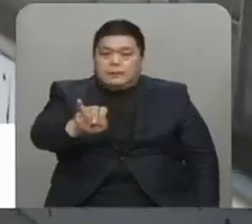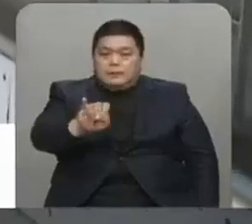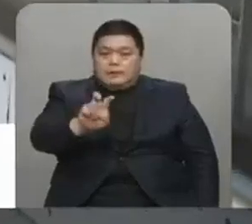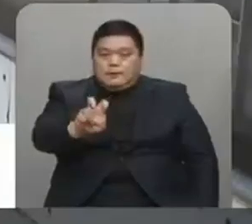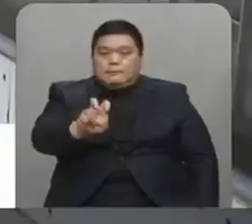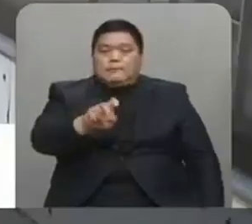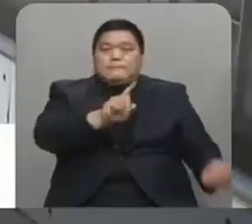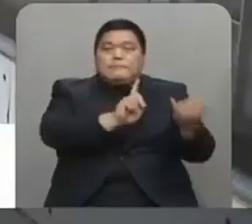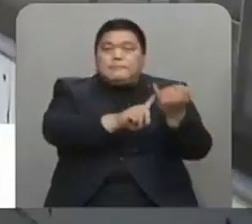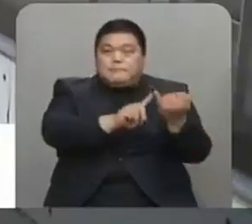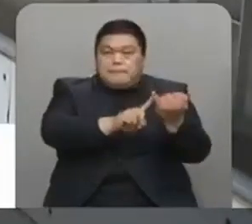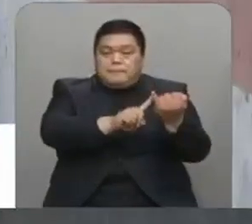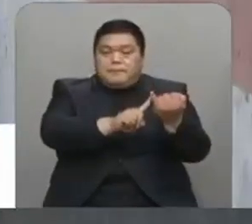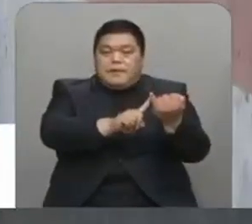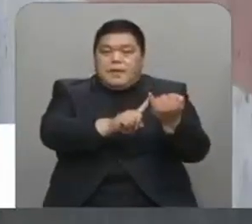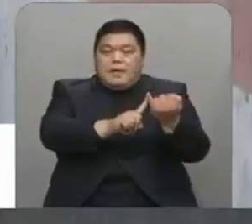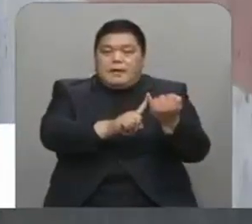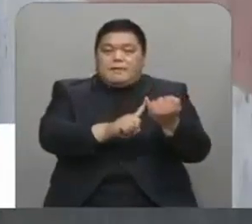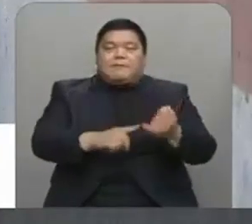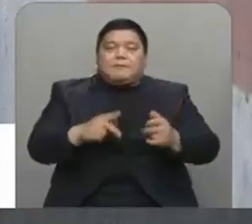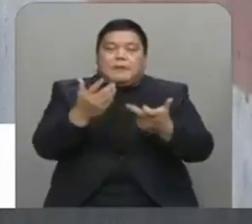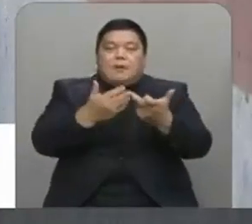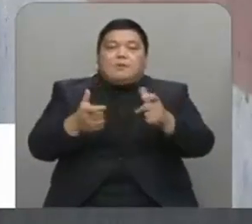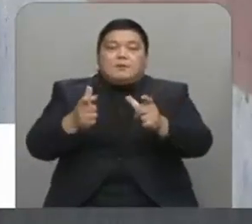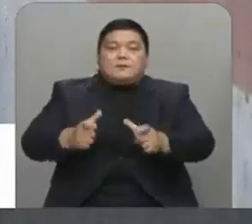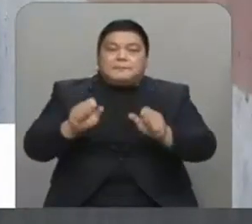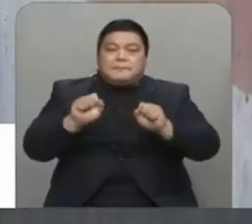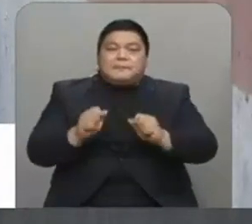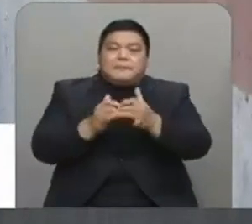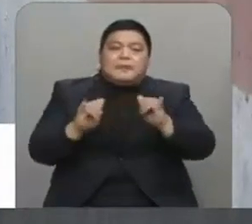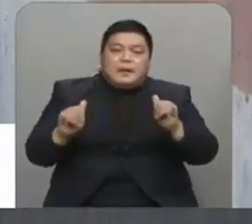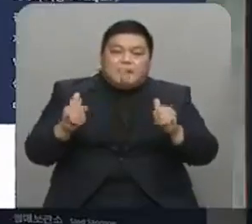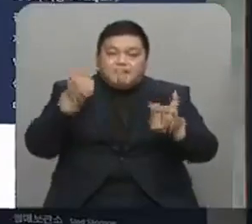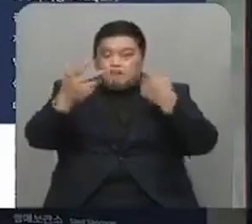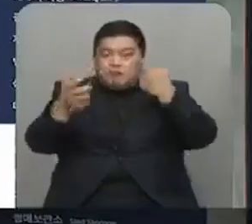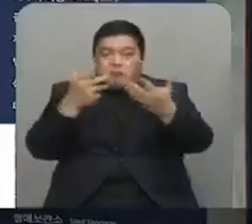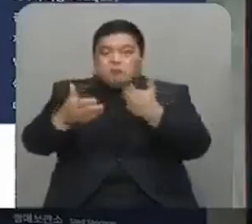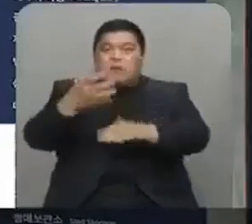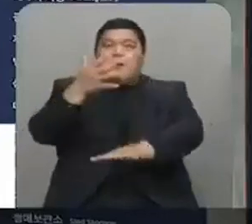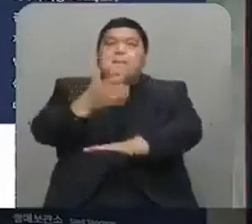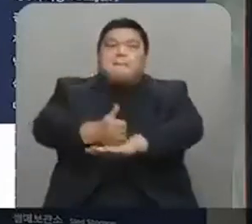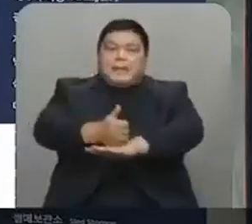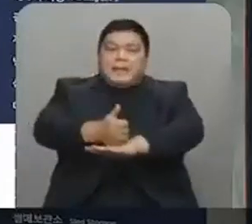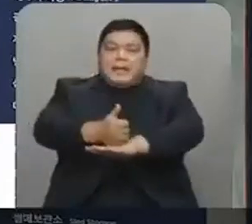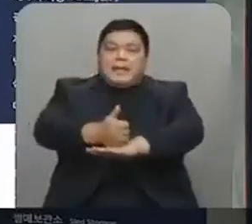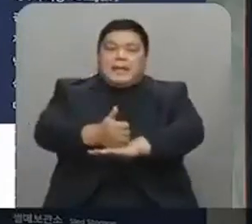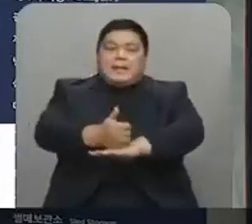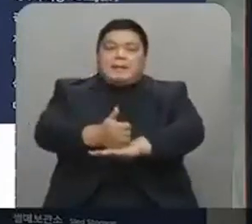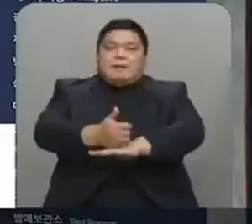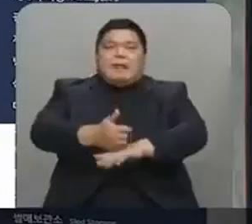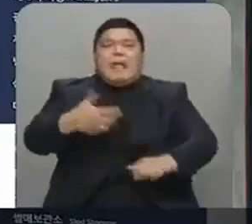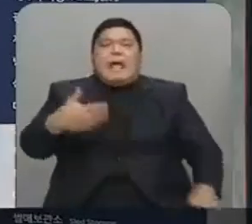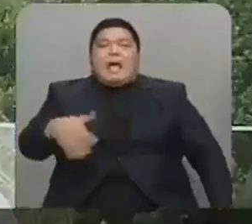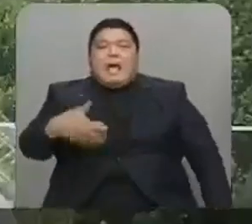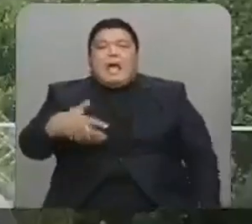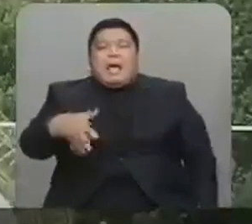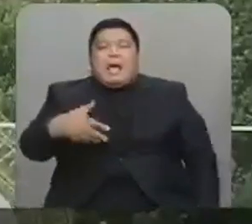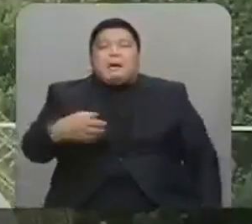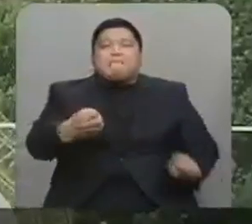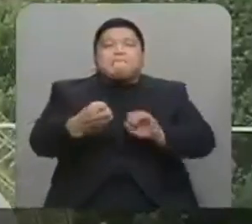경기장 시설이 잘 활용되고 있는지를 설문조사한 결과에서도 76.8% 가 아니라 고